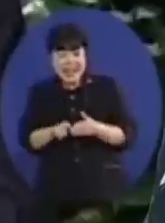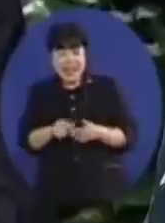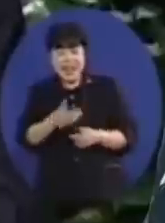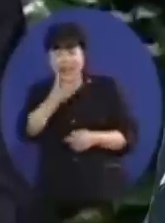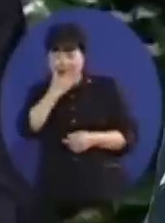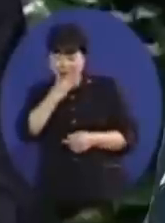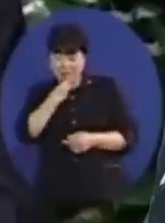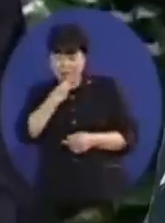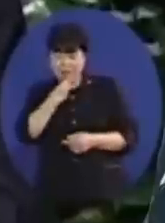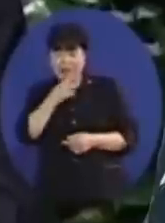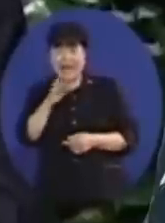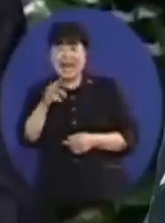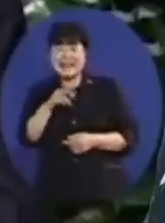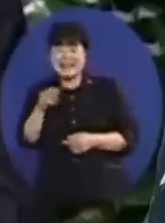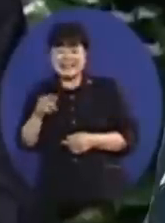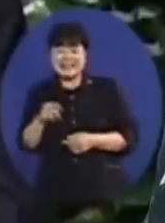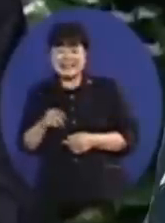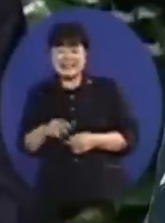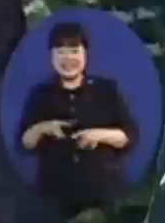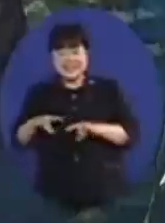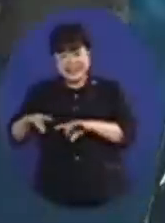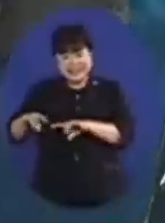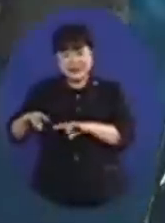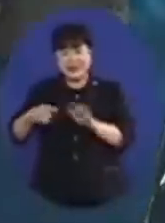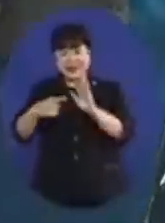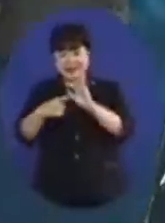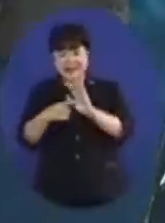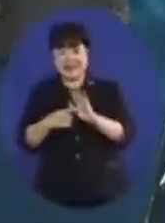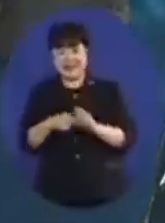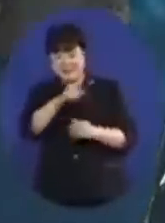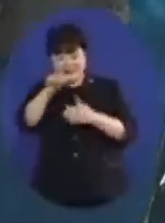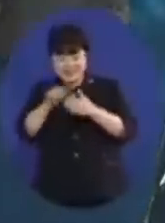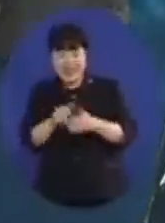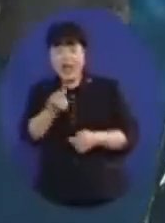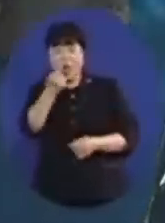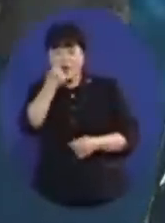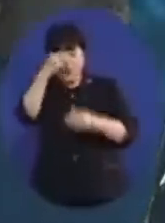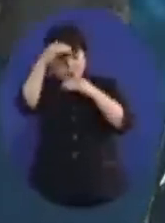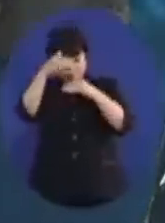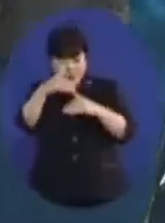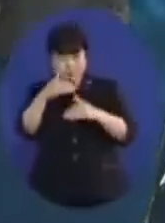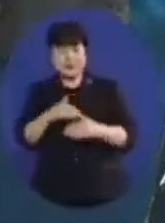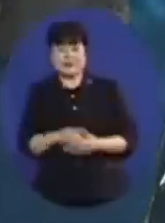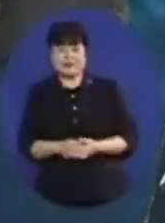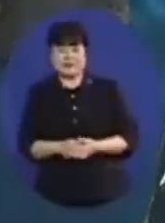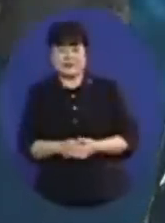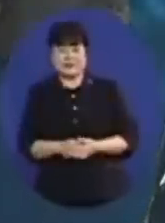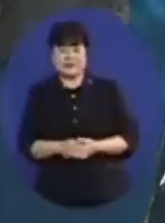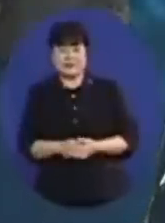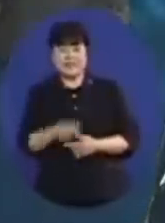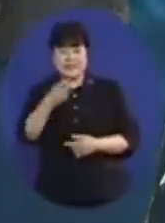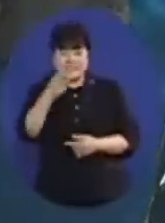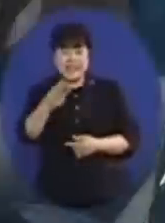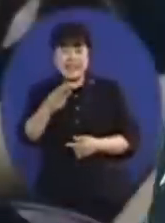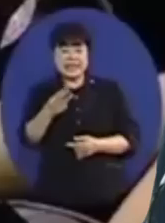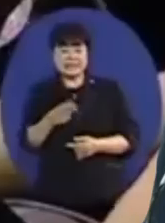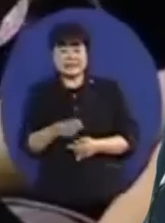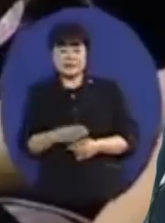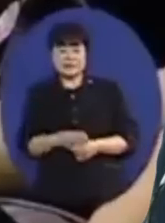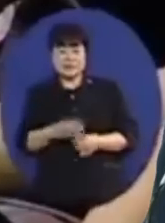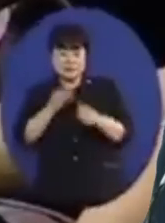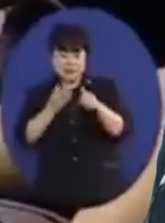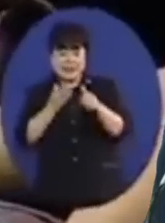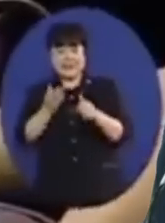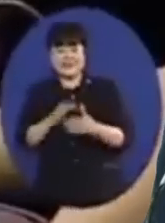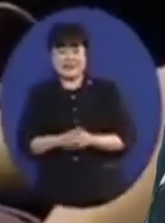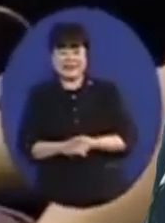내일 카네기는 언젠가 라디오 프로그램에서 평생 동안 배운 가장 중요한 교훈을 세 문장으로 말해 달라는 요청을